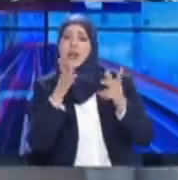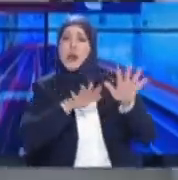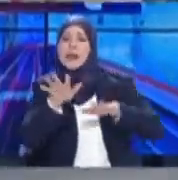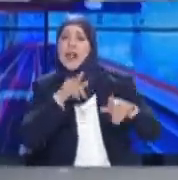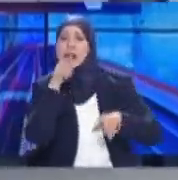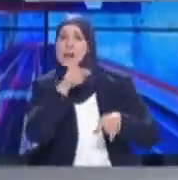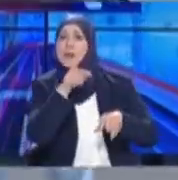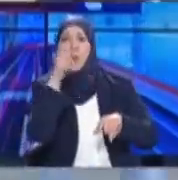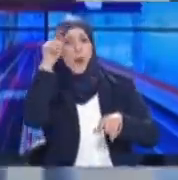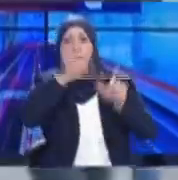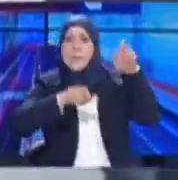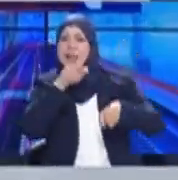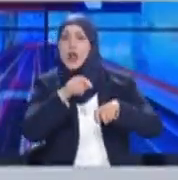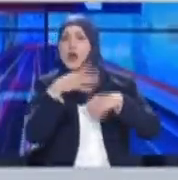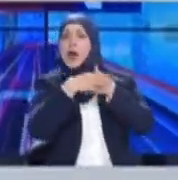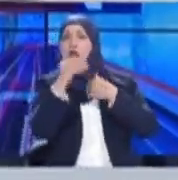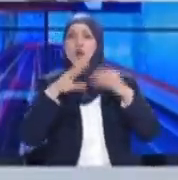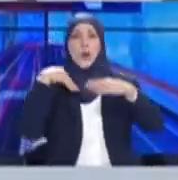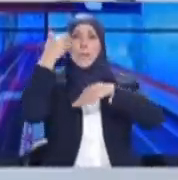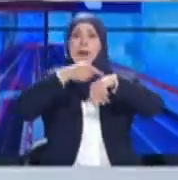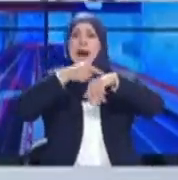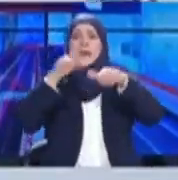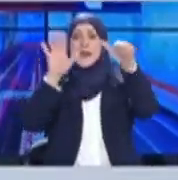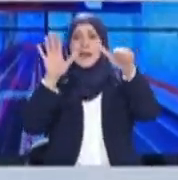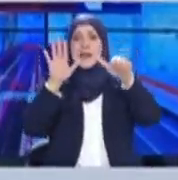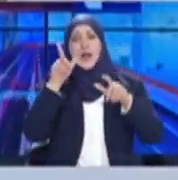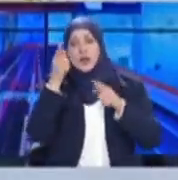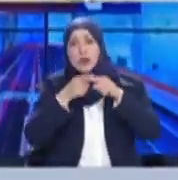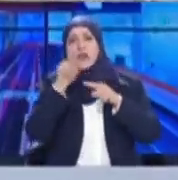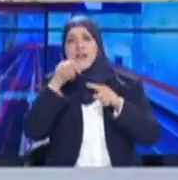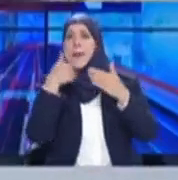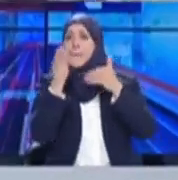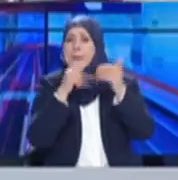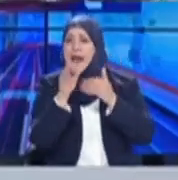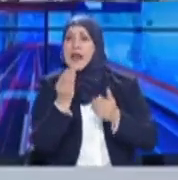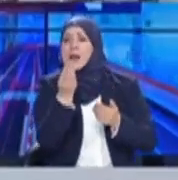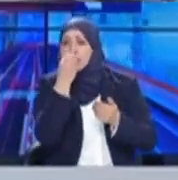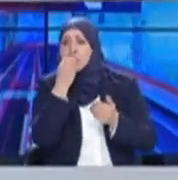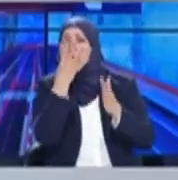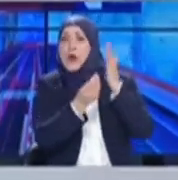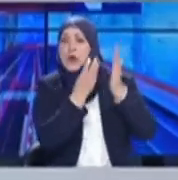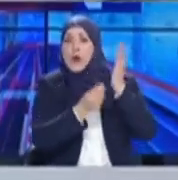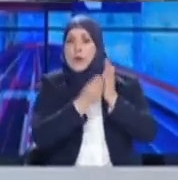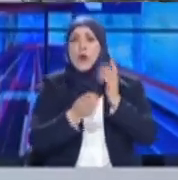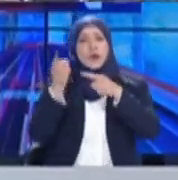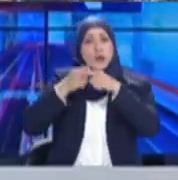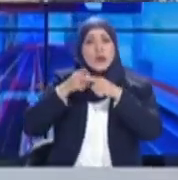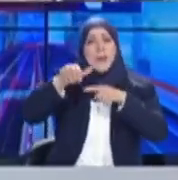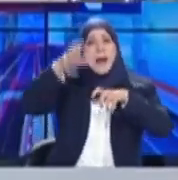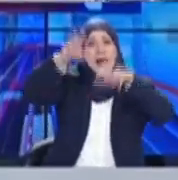اه ونعرف اليوم في نقص في التزود في المواد الاساسيه اه ونعرف انه في ناس اه ساكنين في صفحه